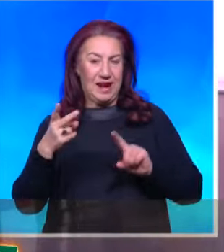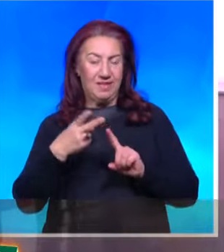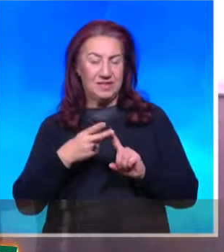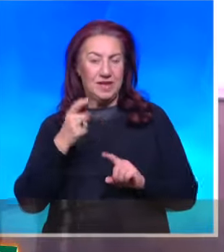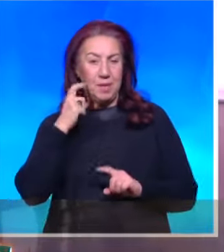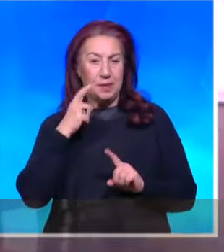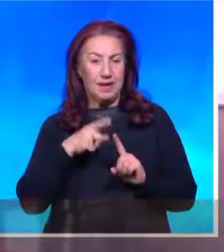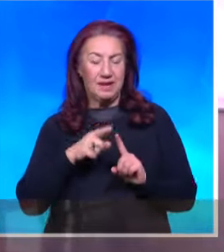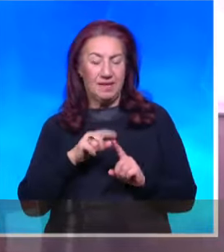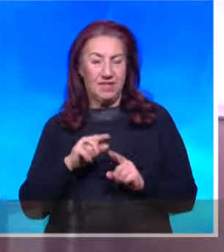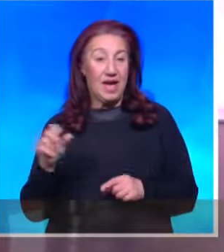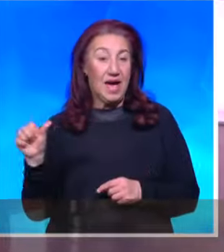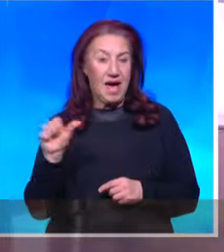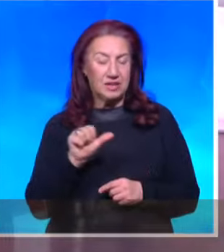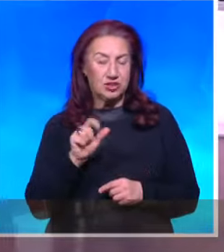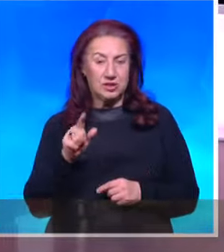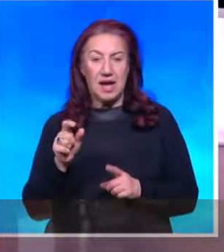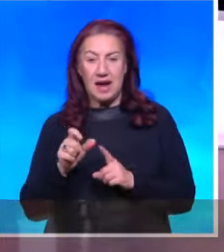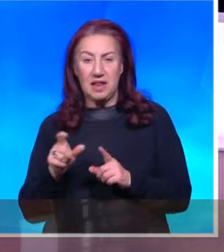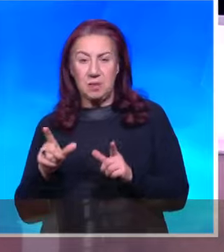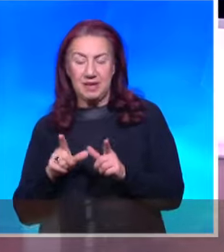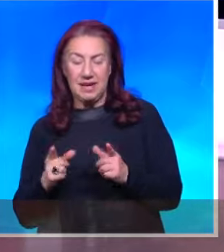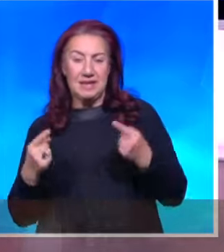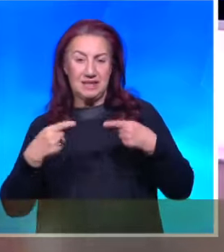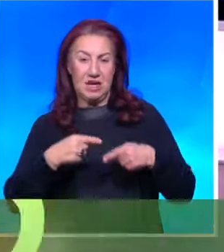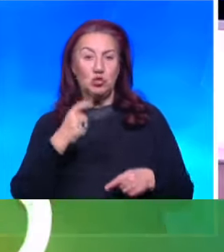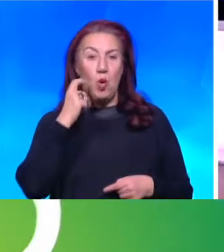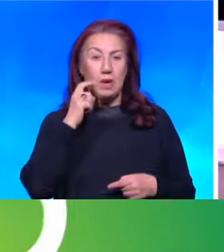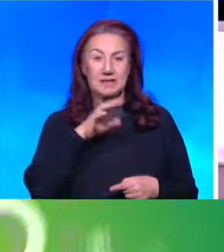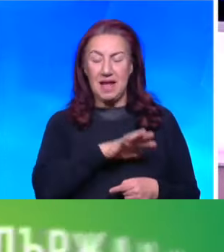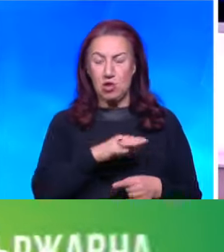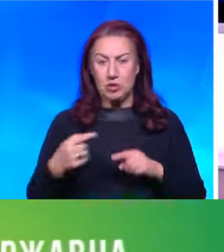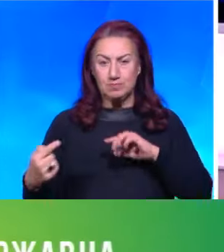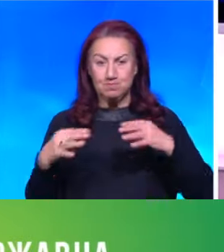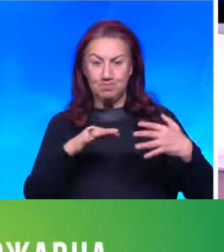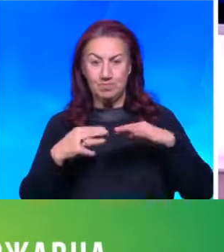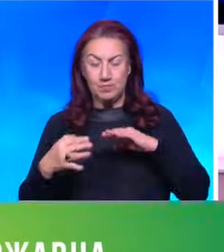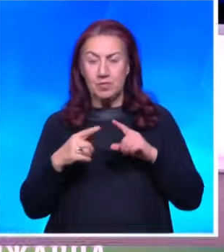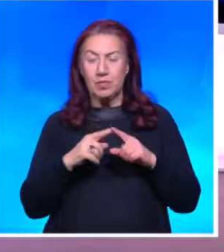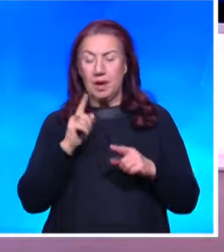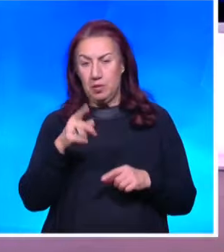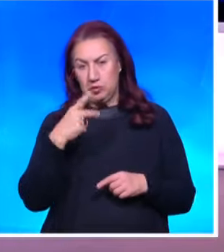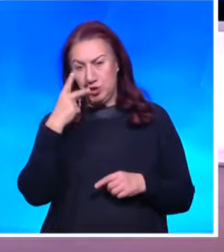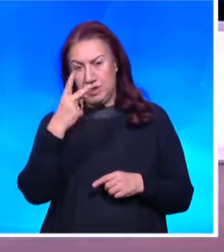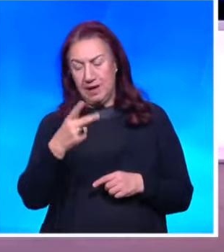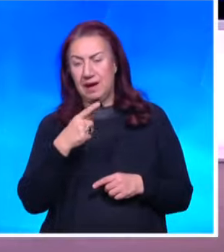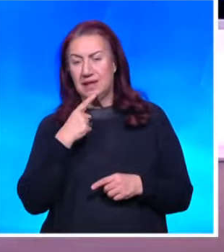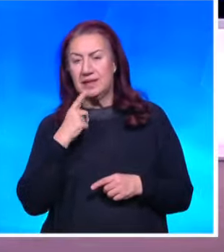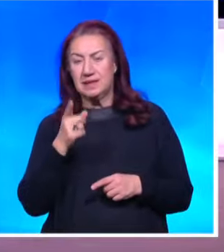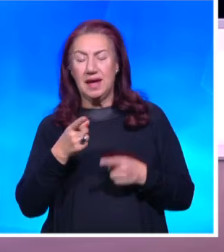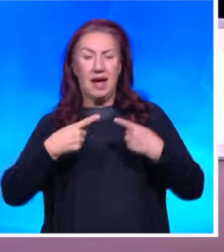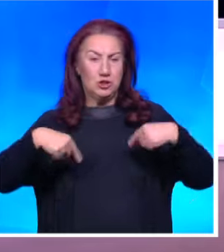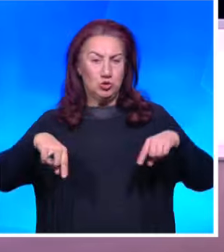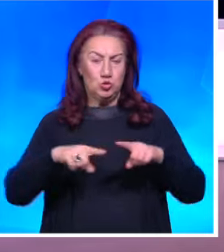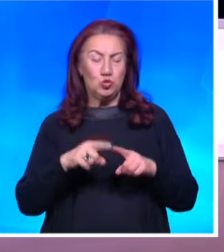и барселона излизат един срещу друг във финала за суперкупата на испания спорт за трофея можете да проследите в прякото предаване а студиото на